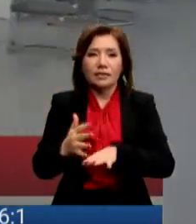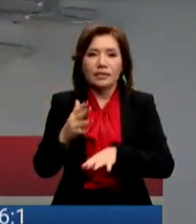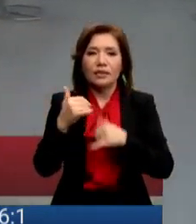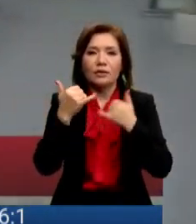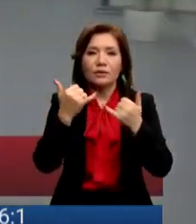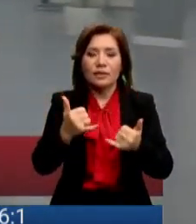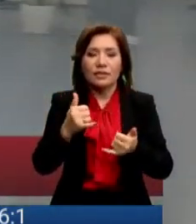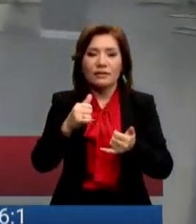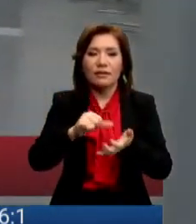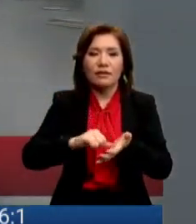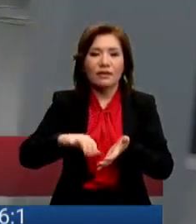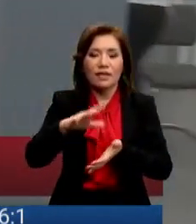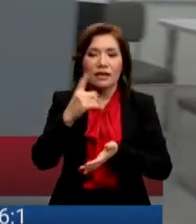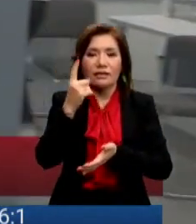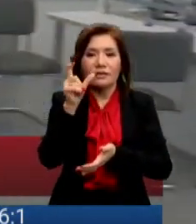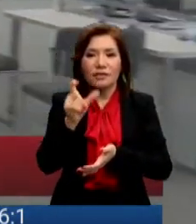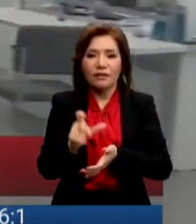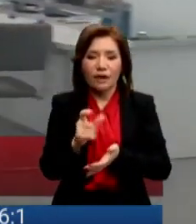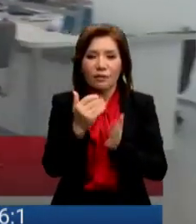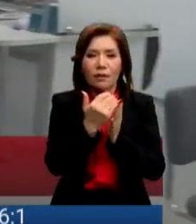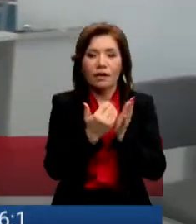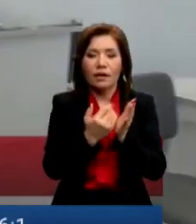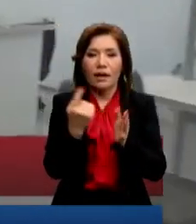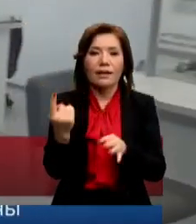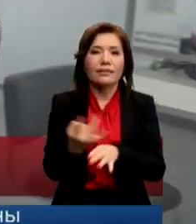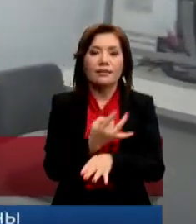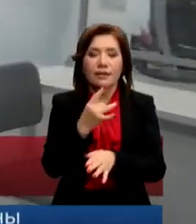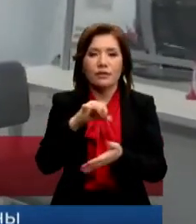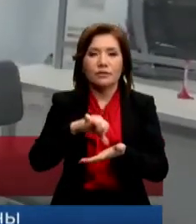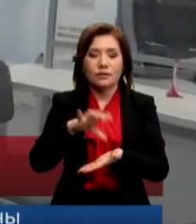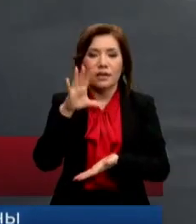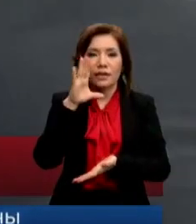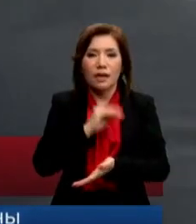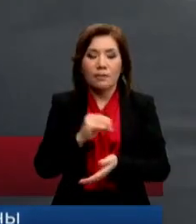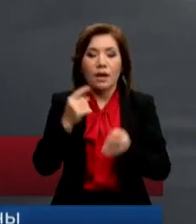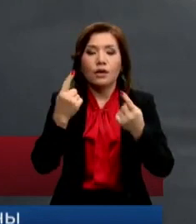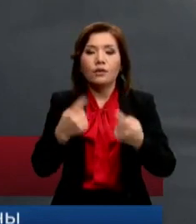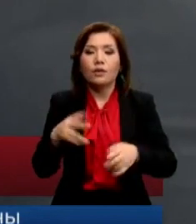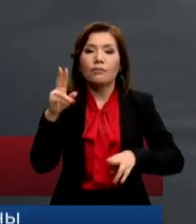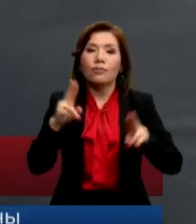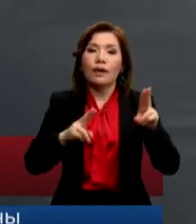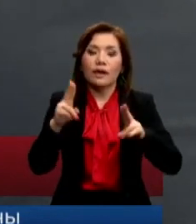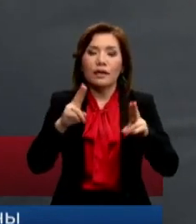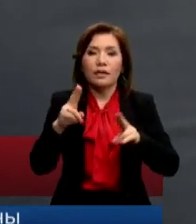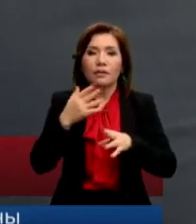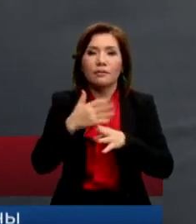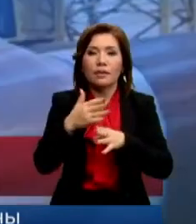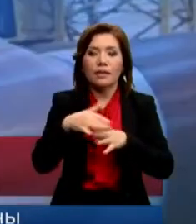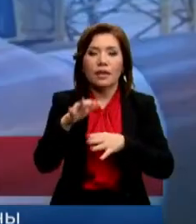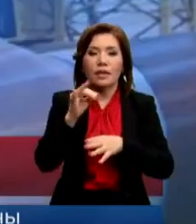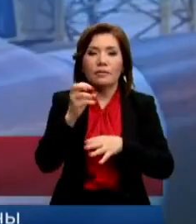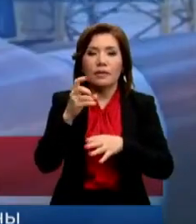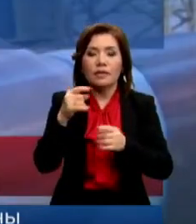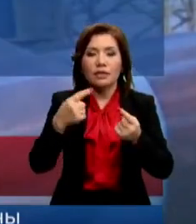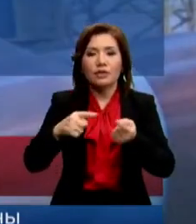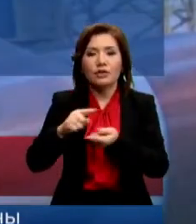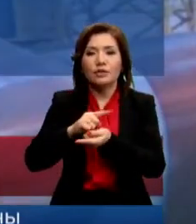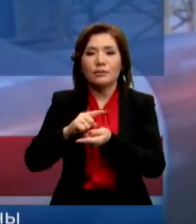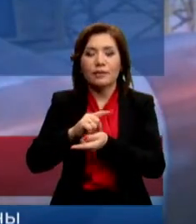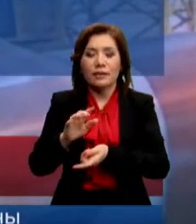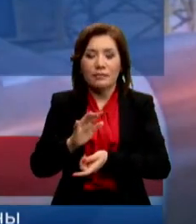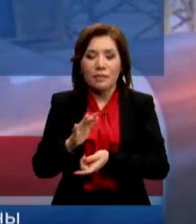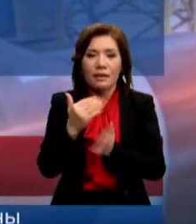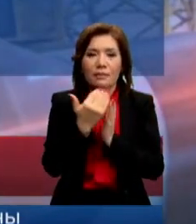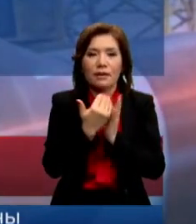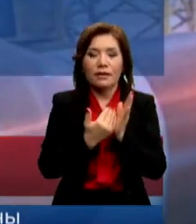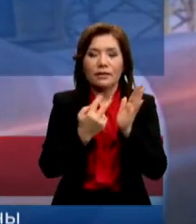участие одного заемщика в программе не более одного раза. Остальные же параметры жилищных займов остаются неизменными.